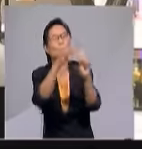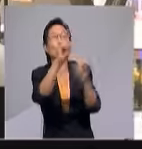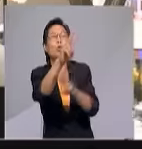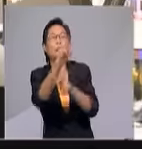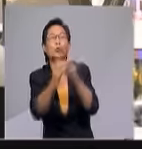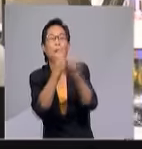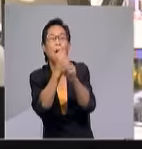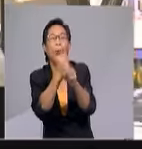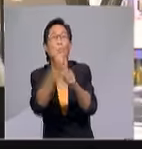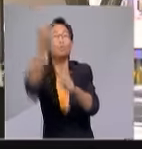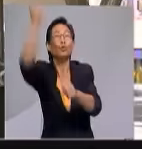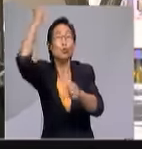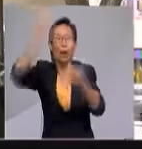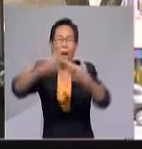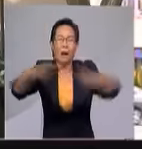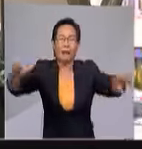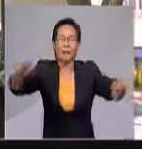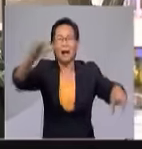apa pelancaran